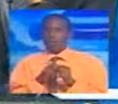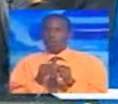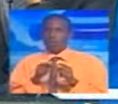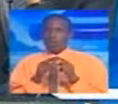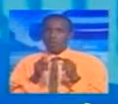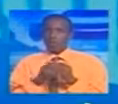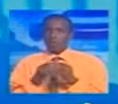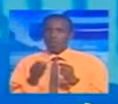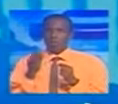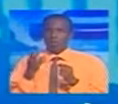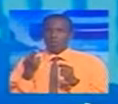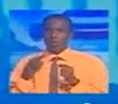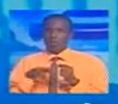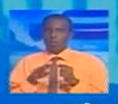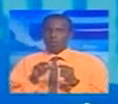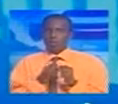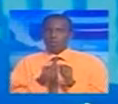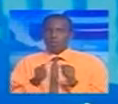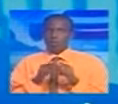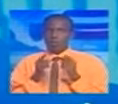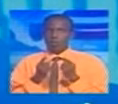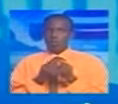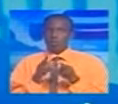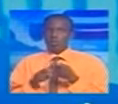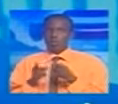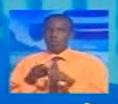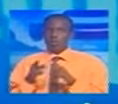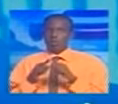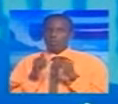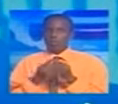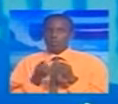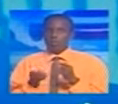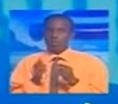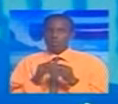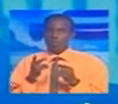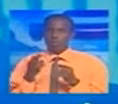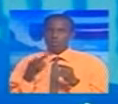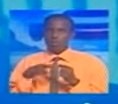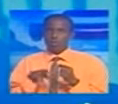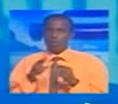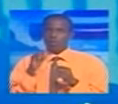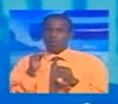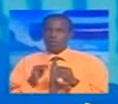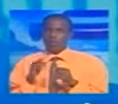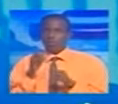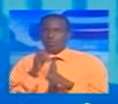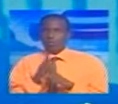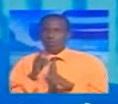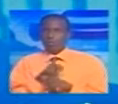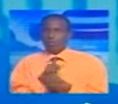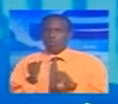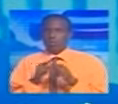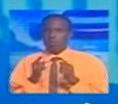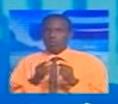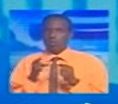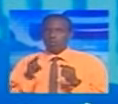dernier. Écoutons donc les interventions, les différentes interventions, les personnels qui sont intervenus, notamment M. Abbas, le sous-préfet d'Assaïla, M.